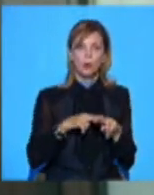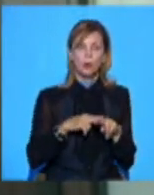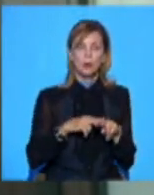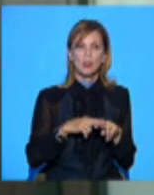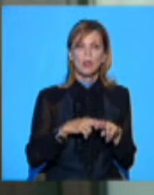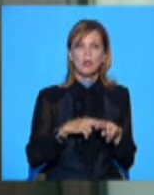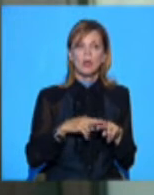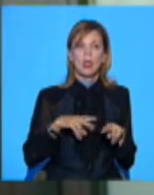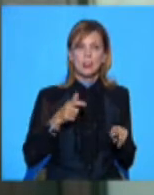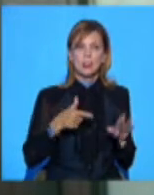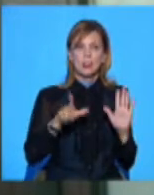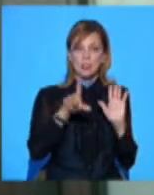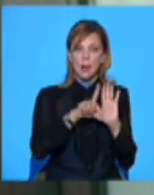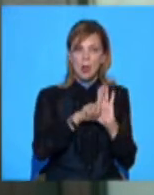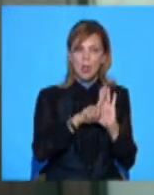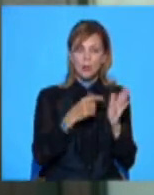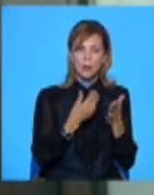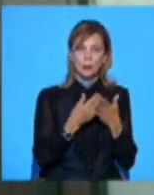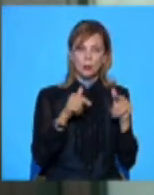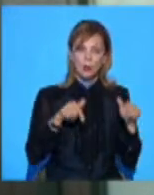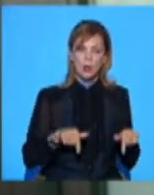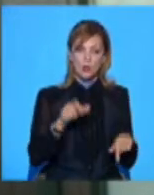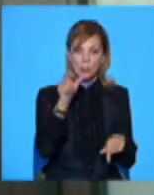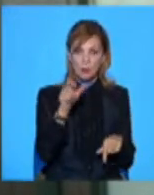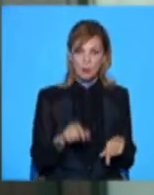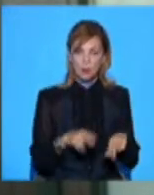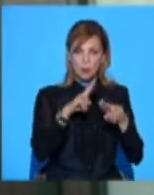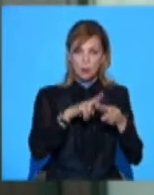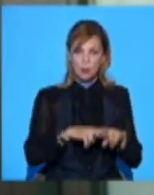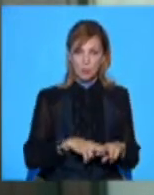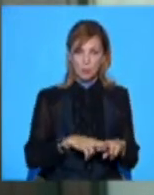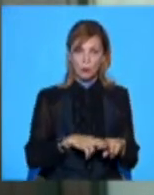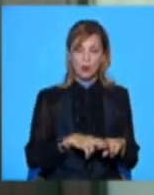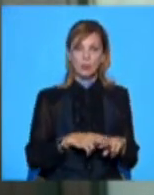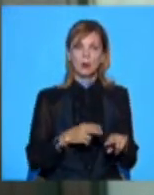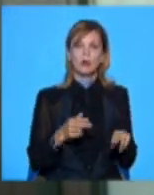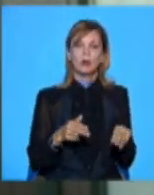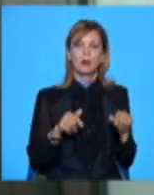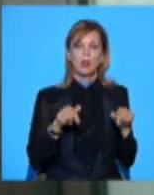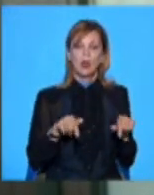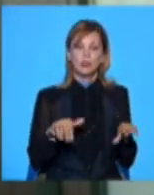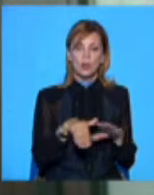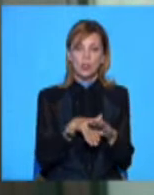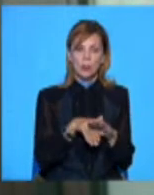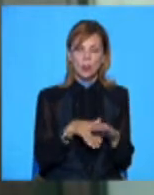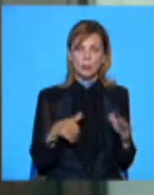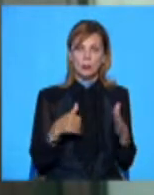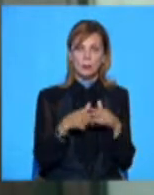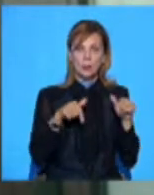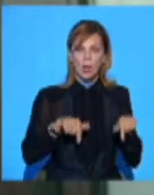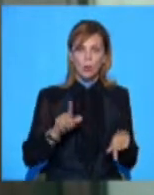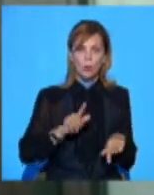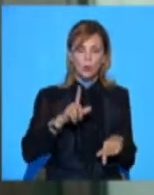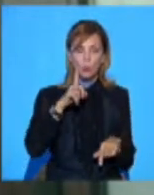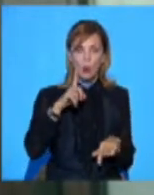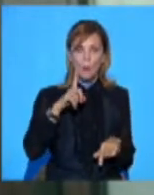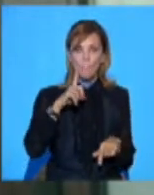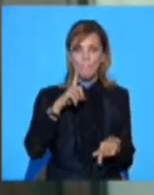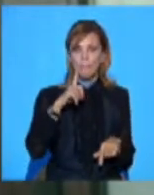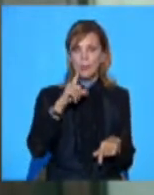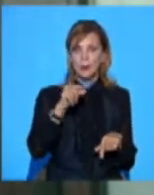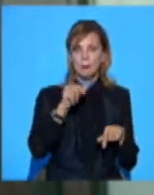care aceste persoane ar putea fi încadrate pe perioadă nedeterminată. Momentan nu s-a primit niciun răspuns